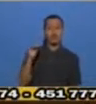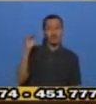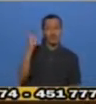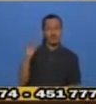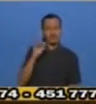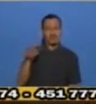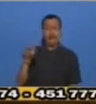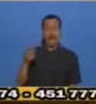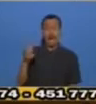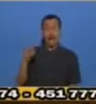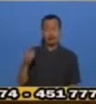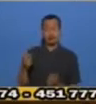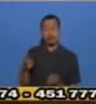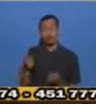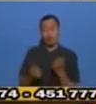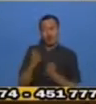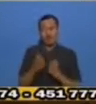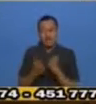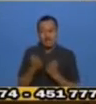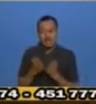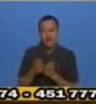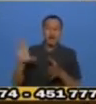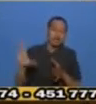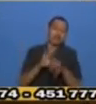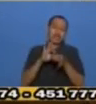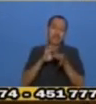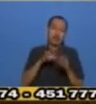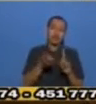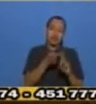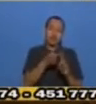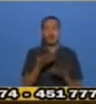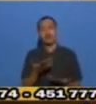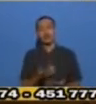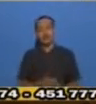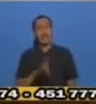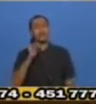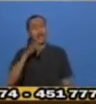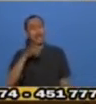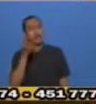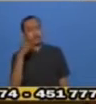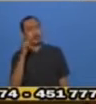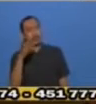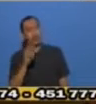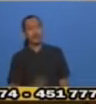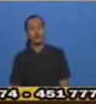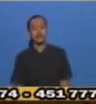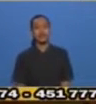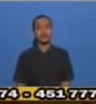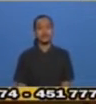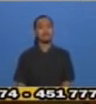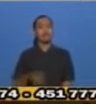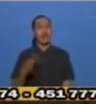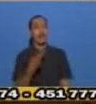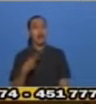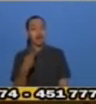nih ya antara Cikal dan Dinas Kesehatan. Iya betul. Kami juga pada saat kami menghadirkan saudara-saudara kami yang